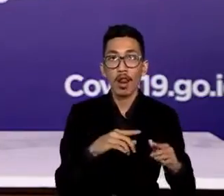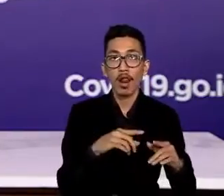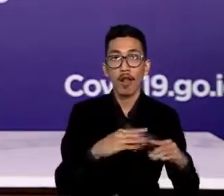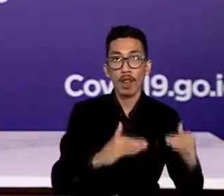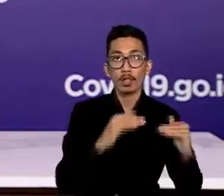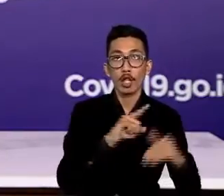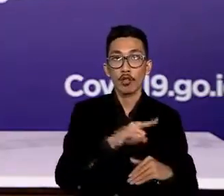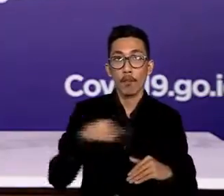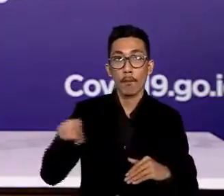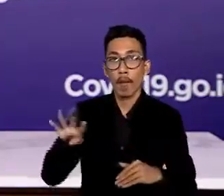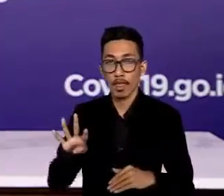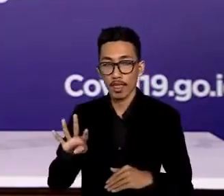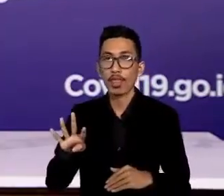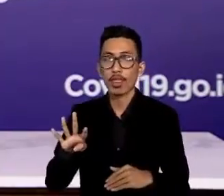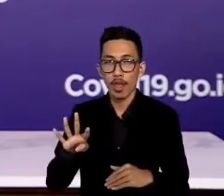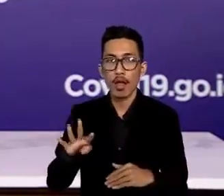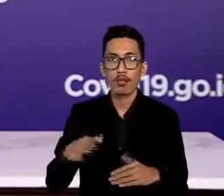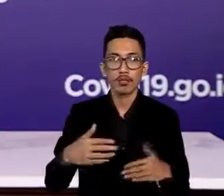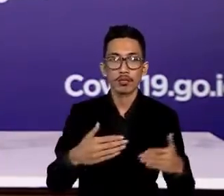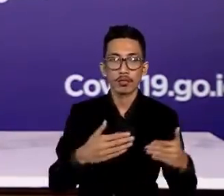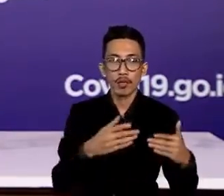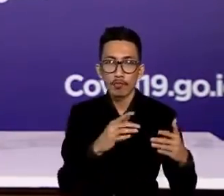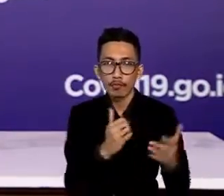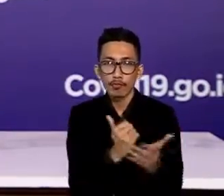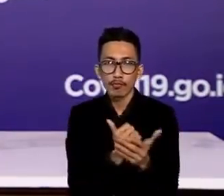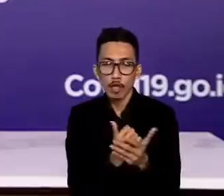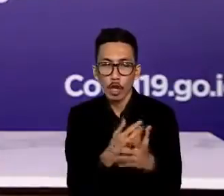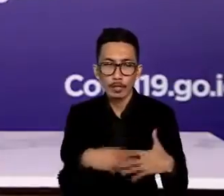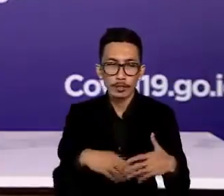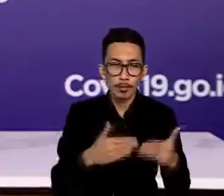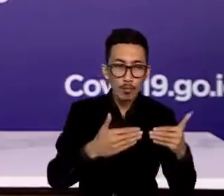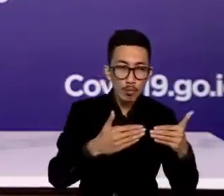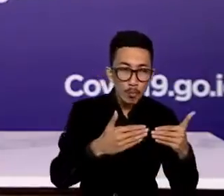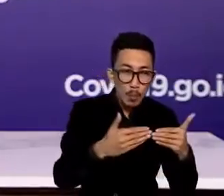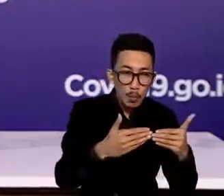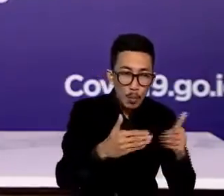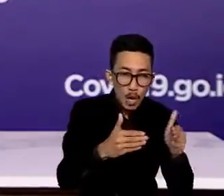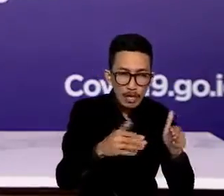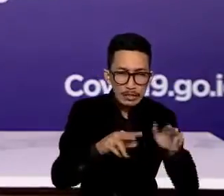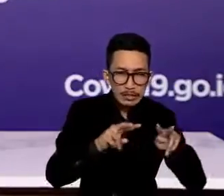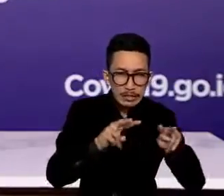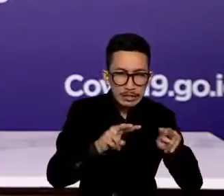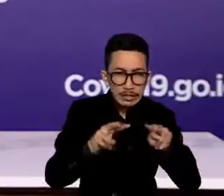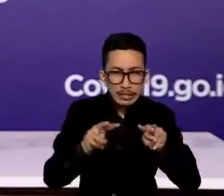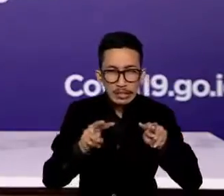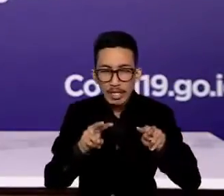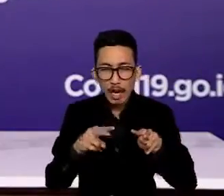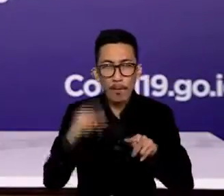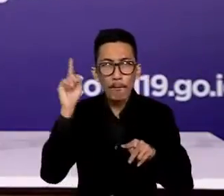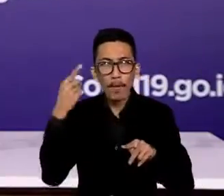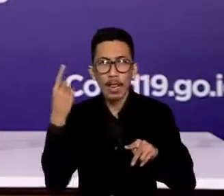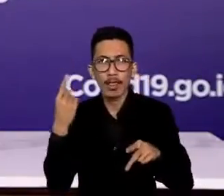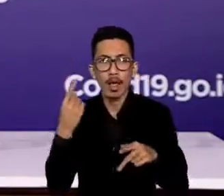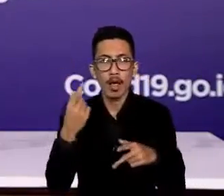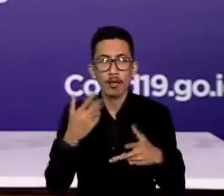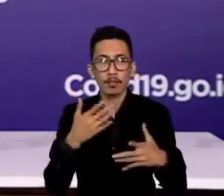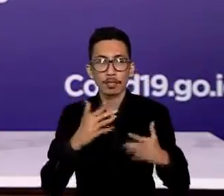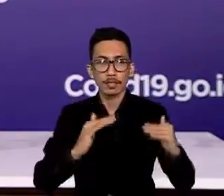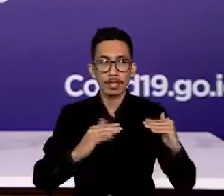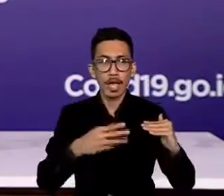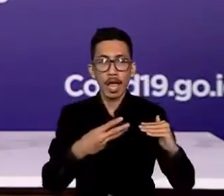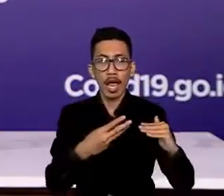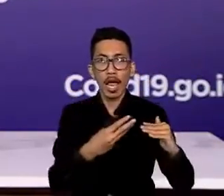beberapa sektor saat ini merupakan upaya gas rem yang dilakukan pemerintah untuk menyeimbangkan aktivitas